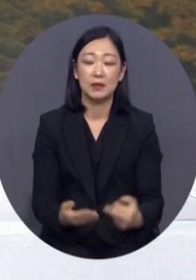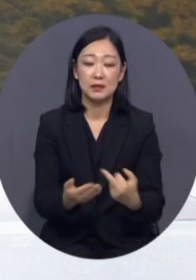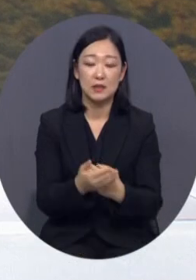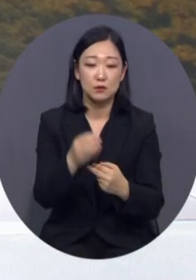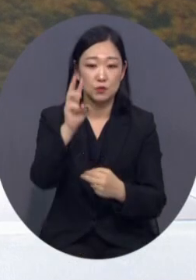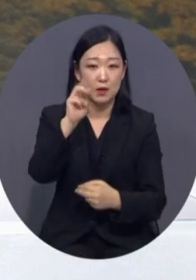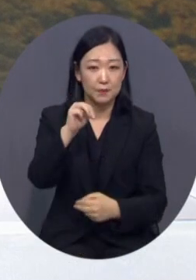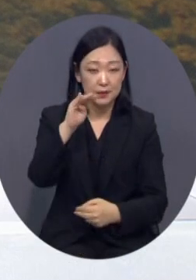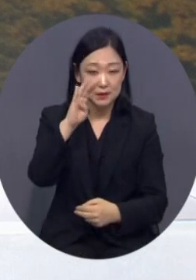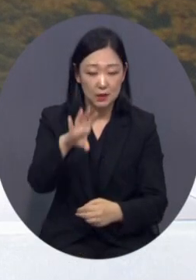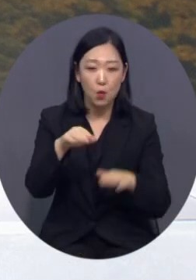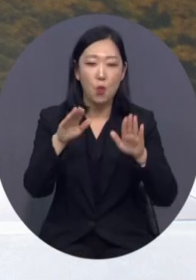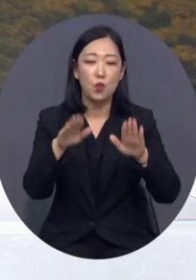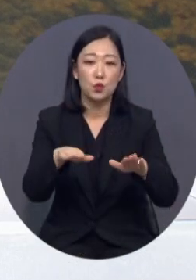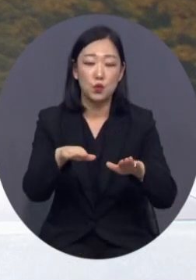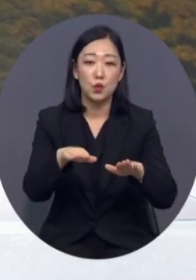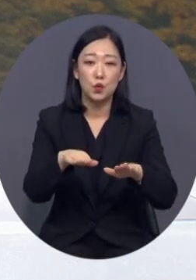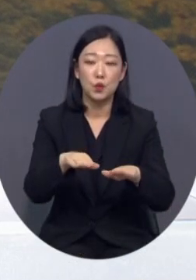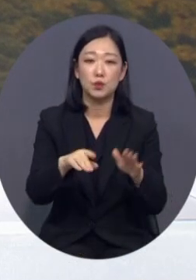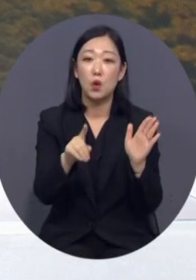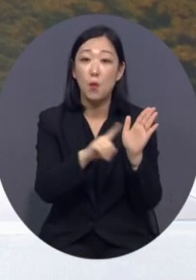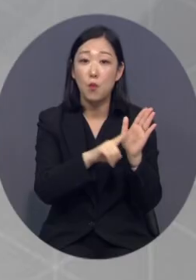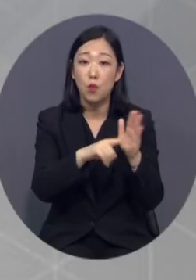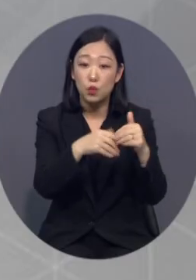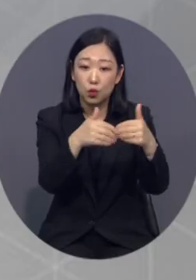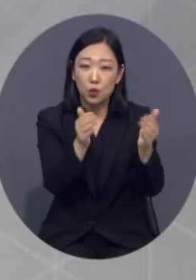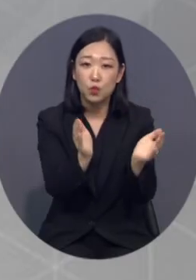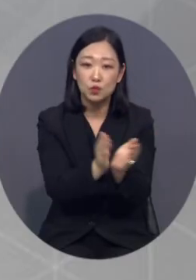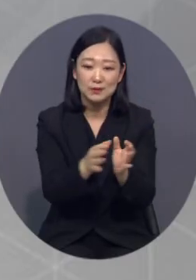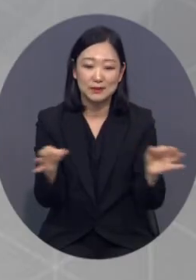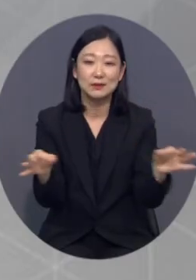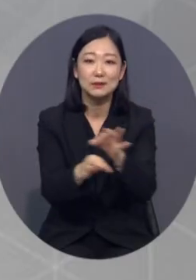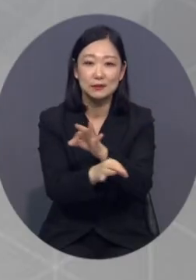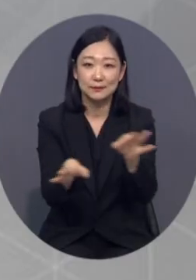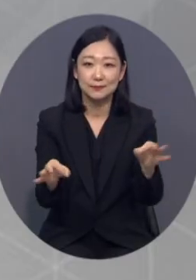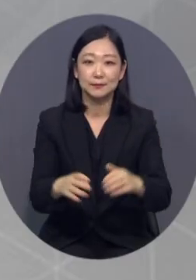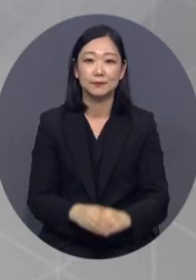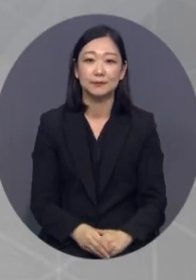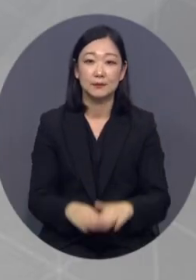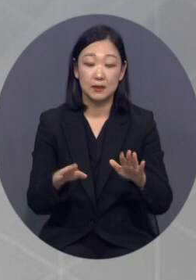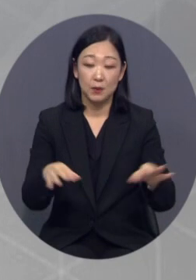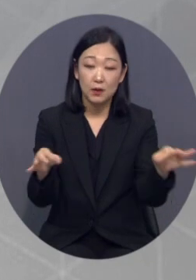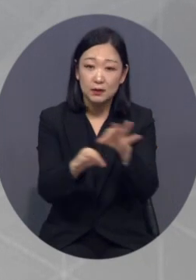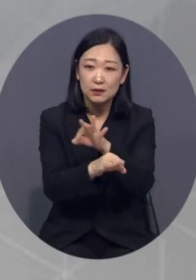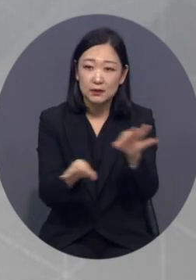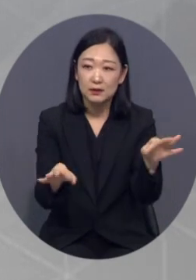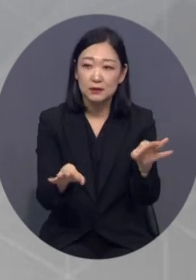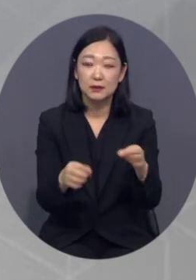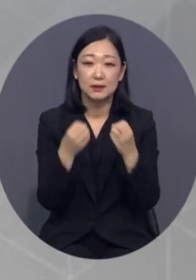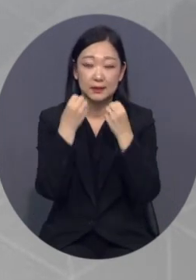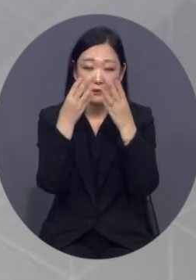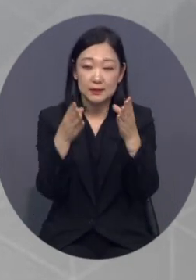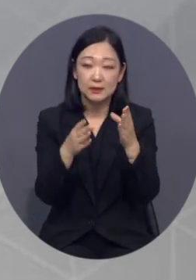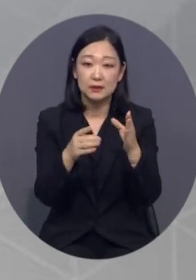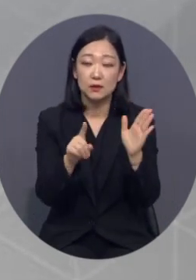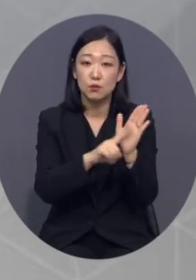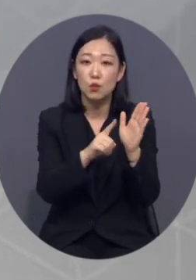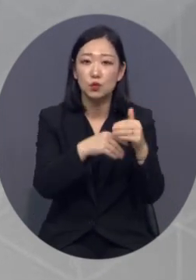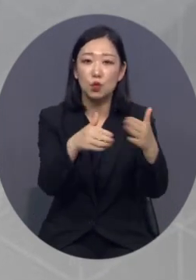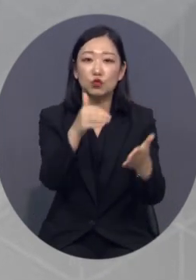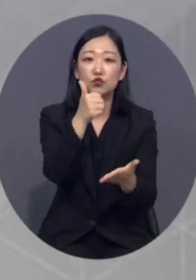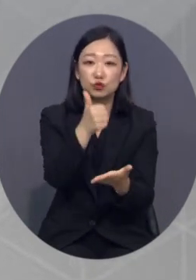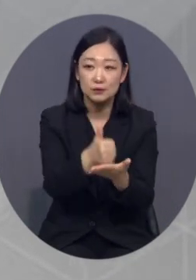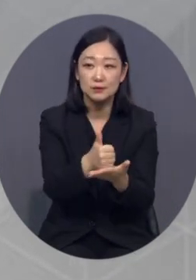제주문화방송은 오늘자로 보도국 보직인사를 단행했습니다 이번 인사에서 신임 보도국장